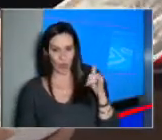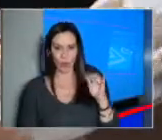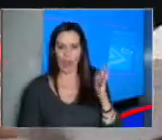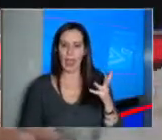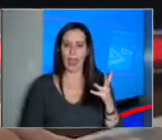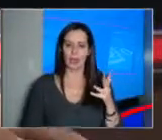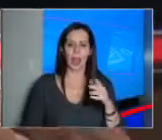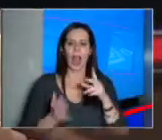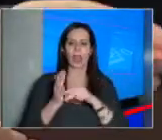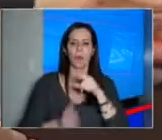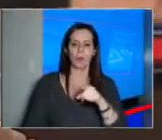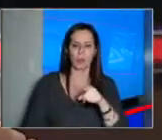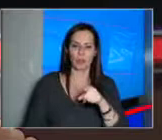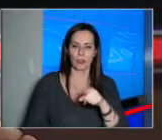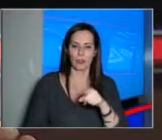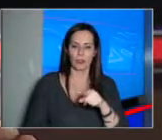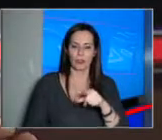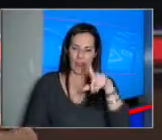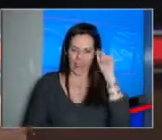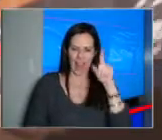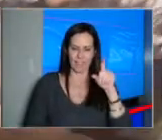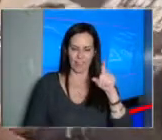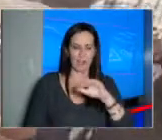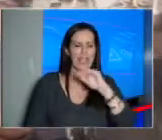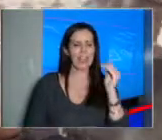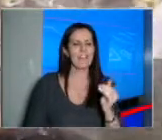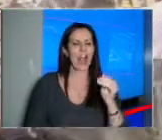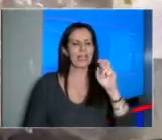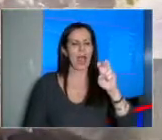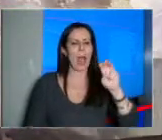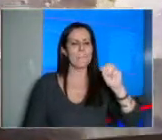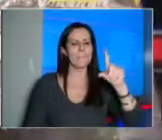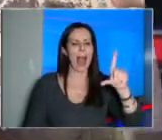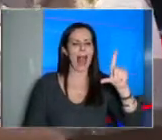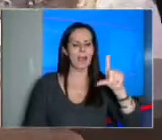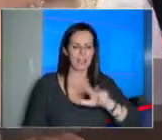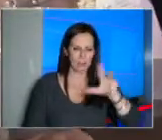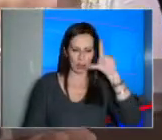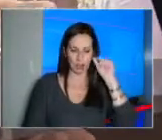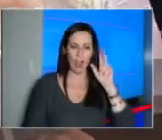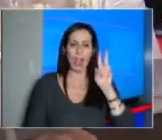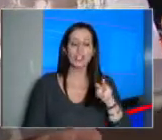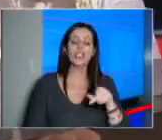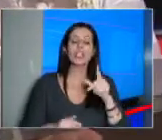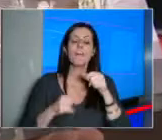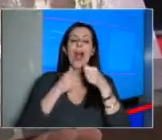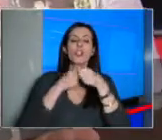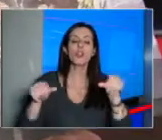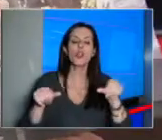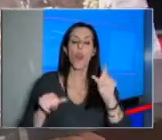יתעדו את התמונה הזאת בגבעת עמל? זה אחד מהפינויים בגבעת עמל, בשכונת גבעת עמל בצפון תל אביב. זאת אומרת שיש מסגור של